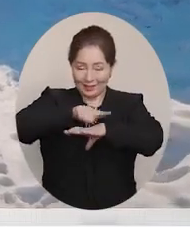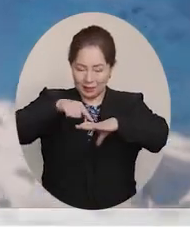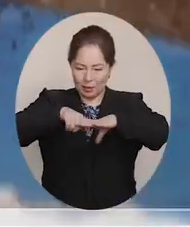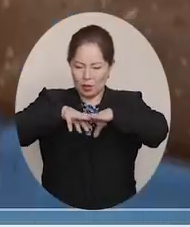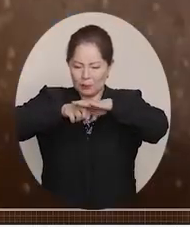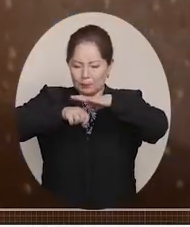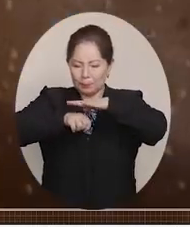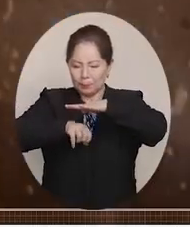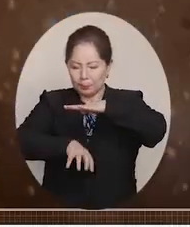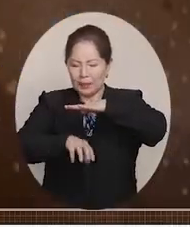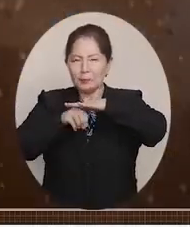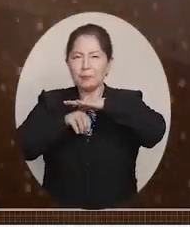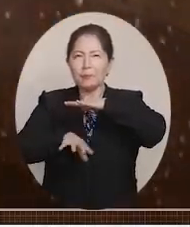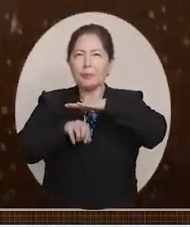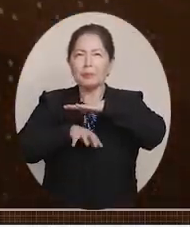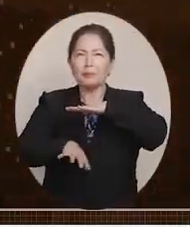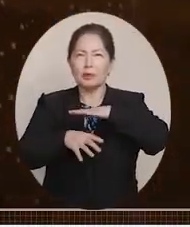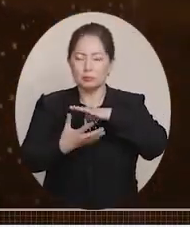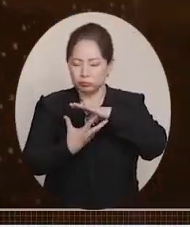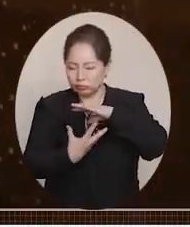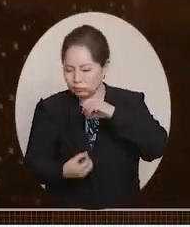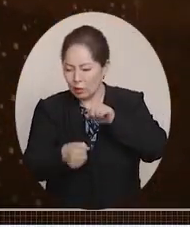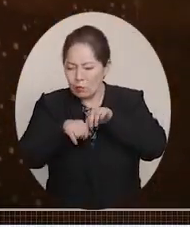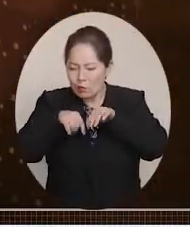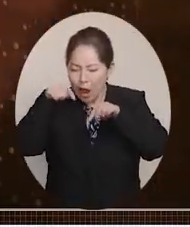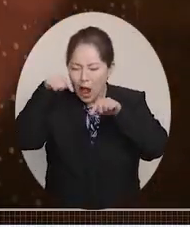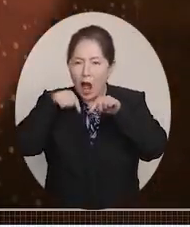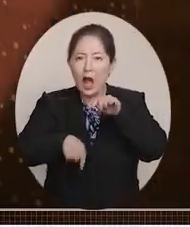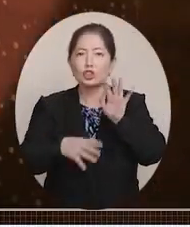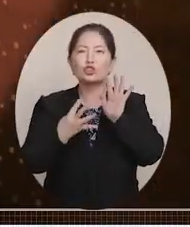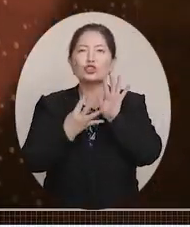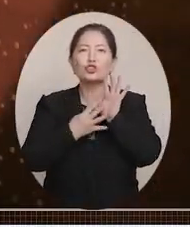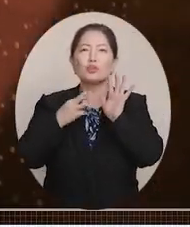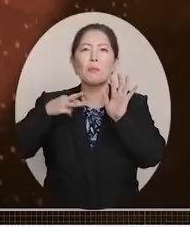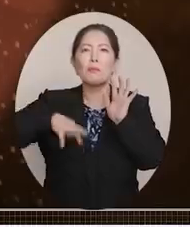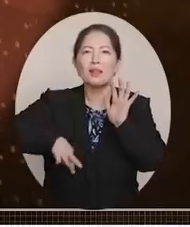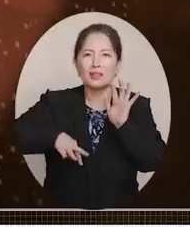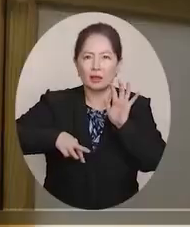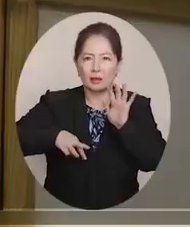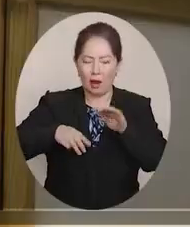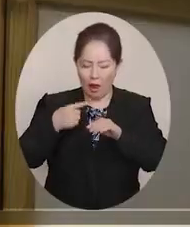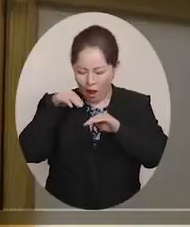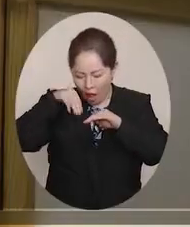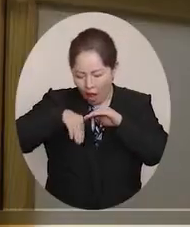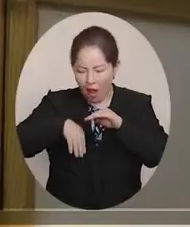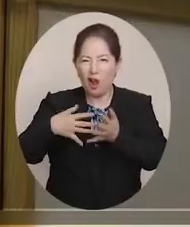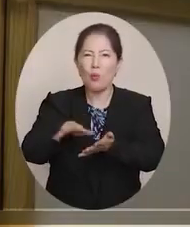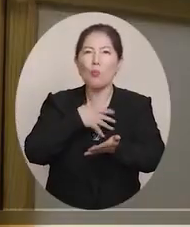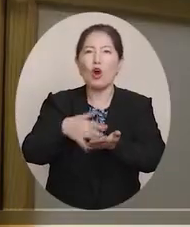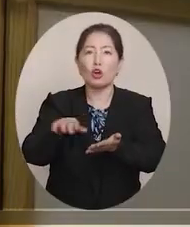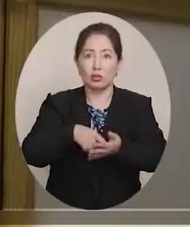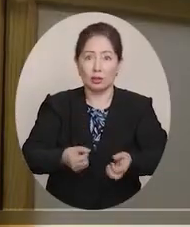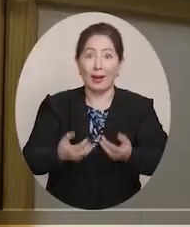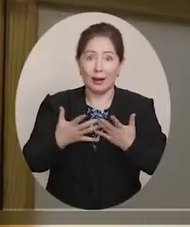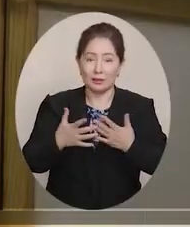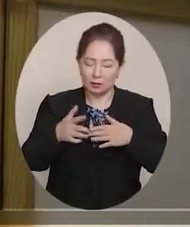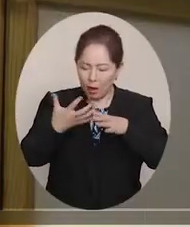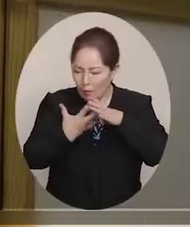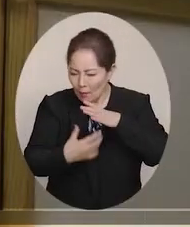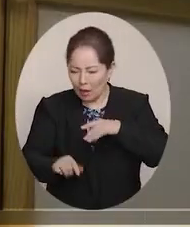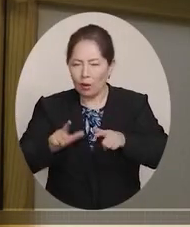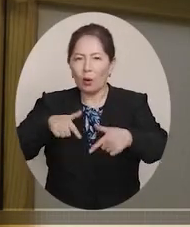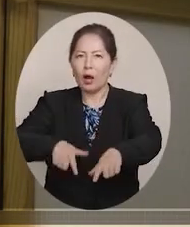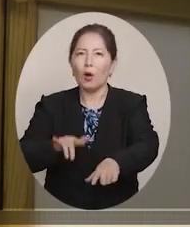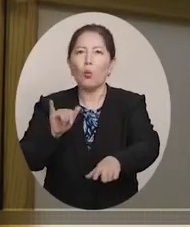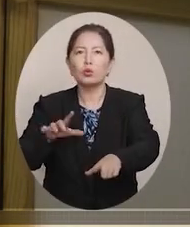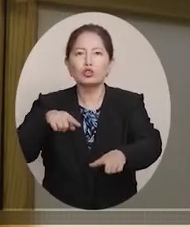гүн маань доошоо нэвчээд хамгийн гүндээ 9 метрт ямар нэгэн байдлаар одоо нэг юм бохирдол илэрч байгаа. Тэгэхээр одоо хул хөрсний ус гүний усыг